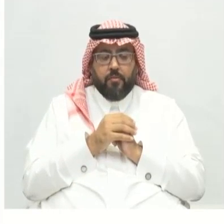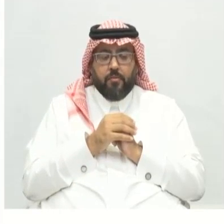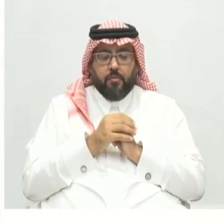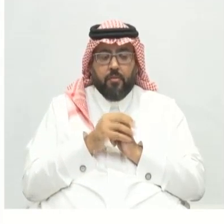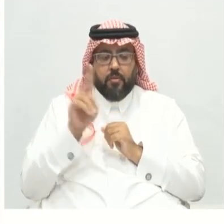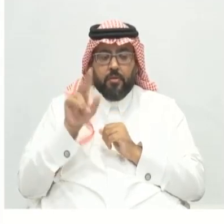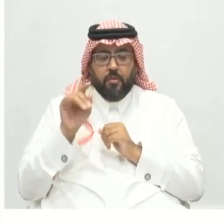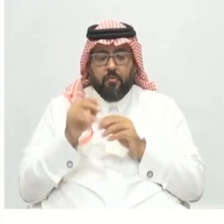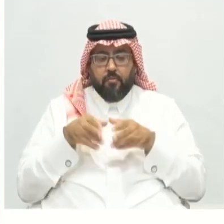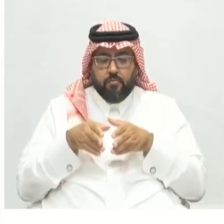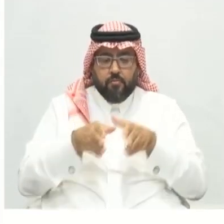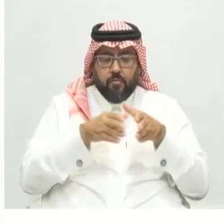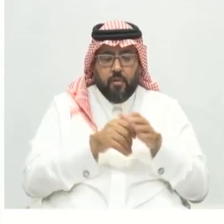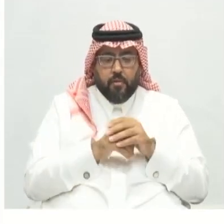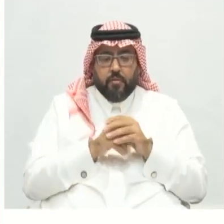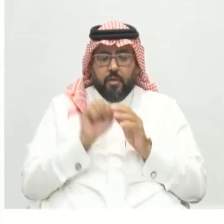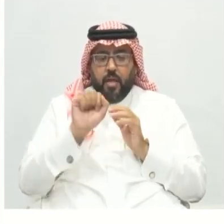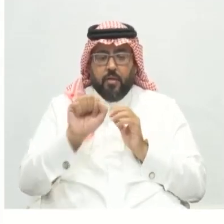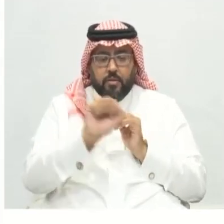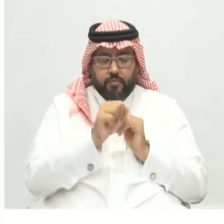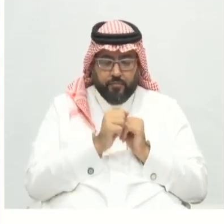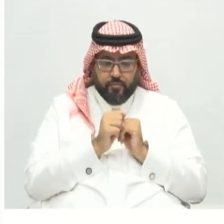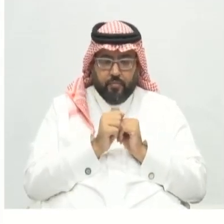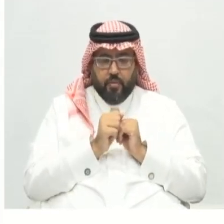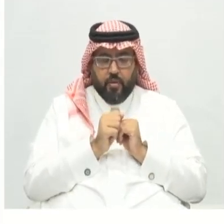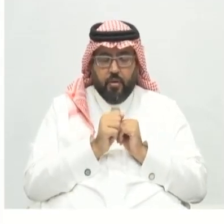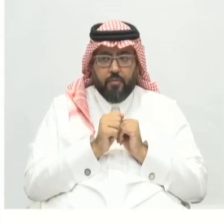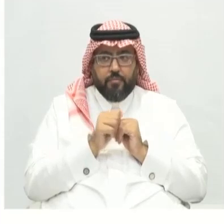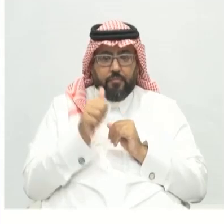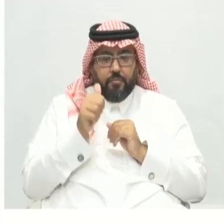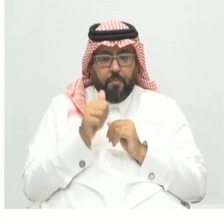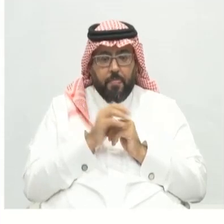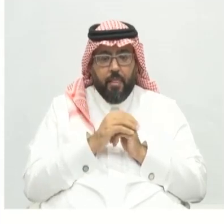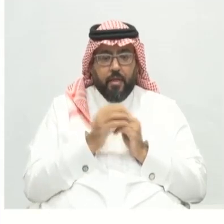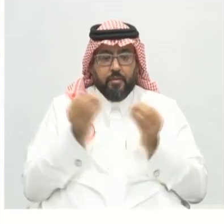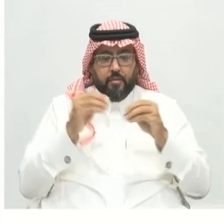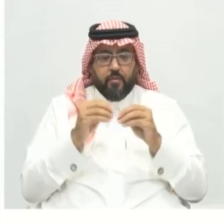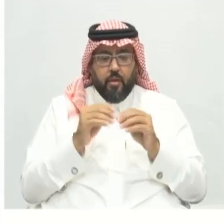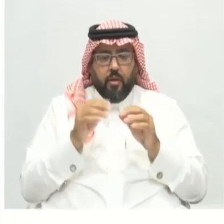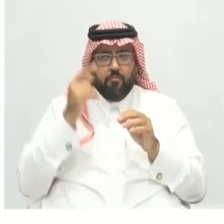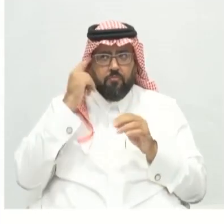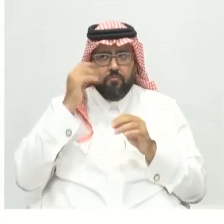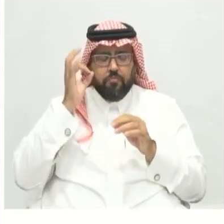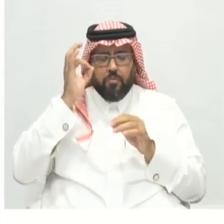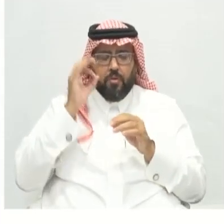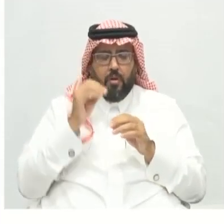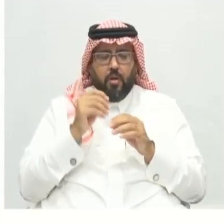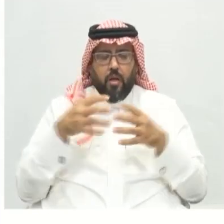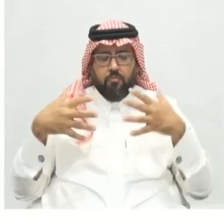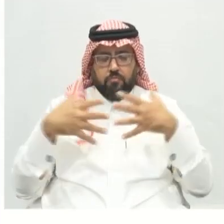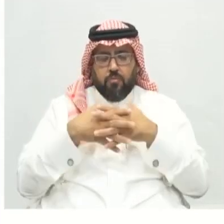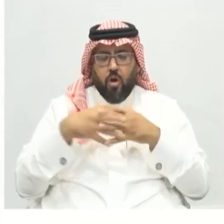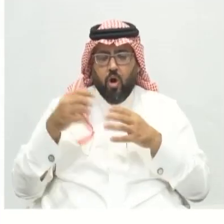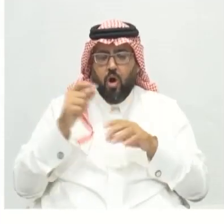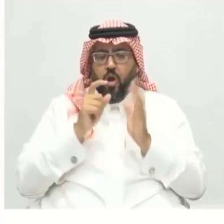تصحيح وجانب في التخصص الذي يبدع فيه يعزز الابداع والتعلم يمزج نقاط